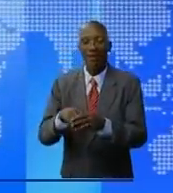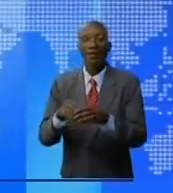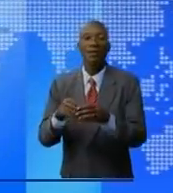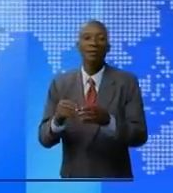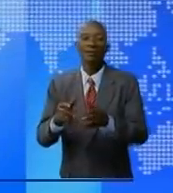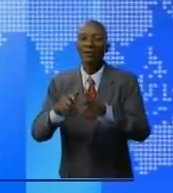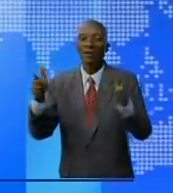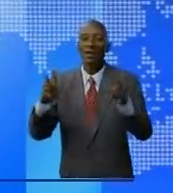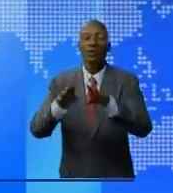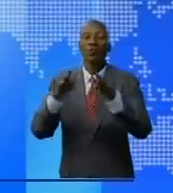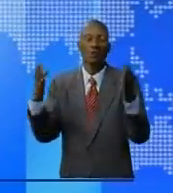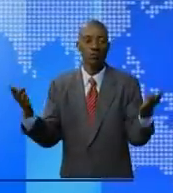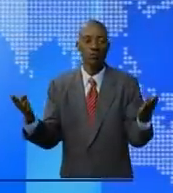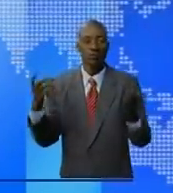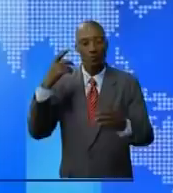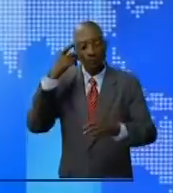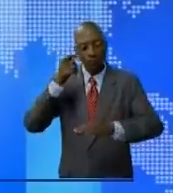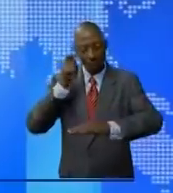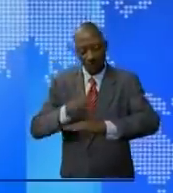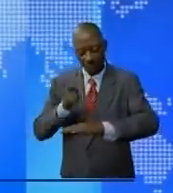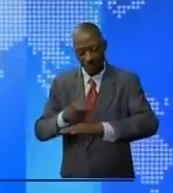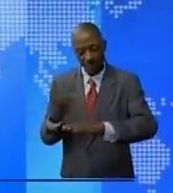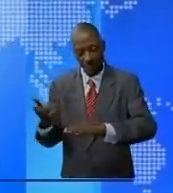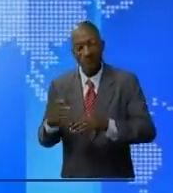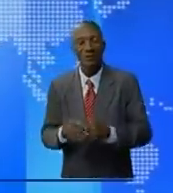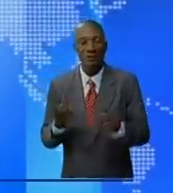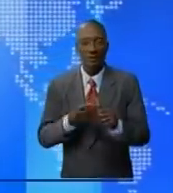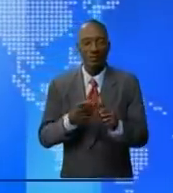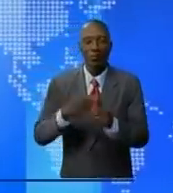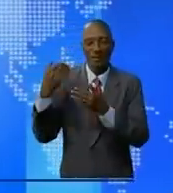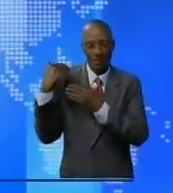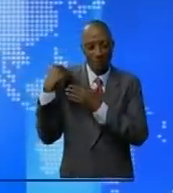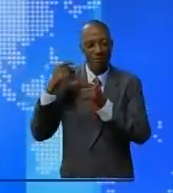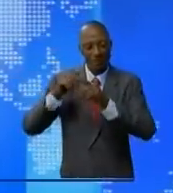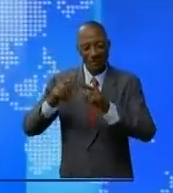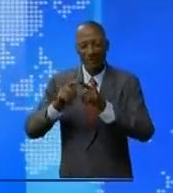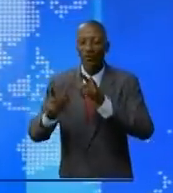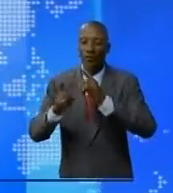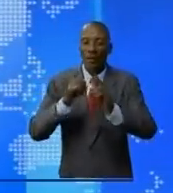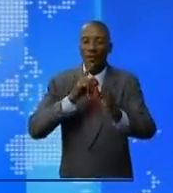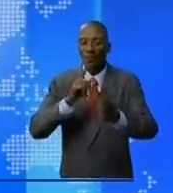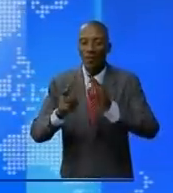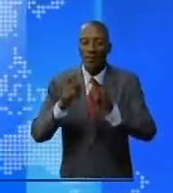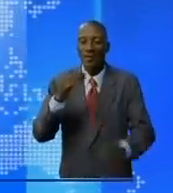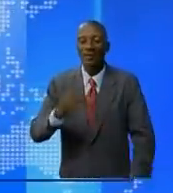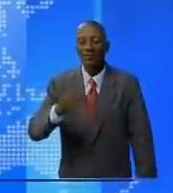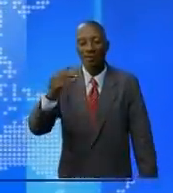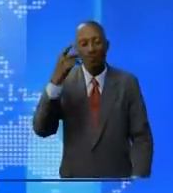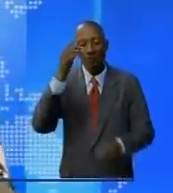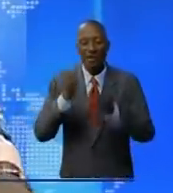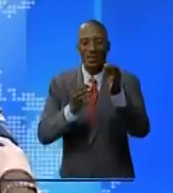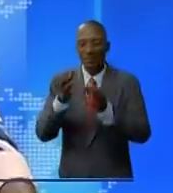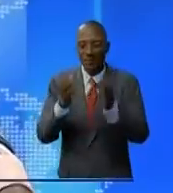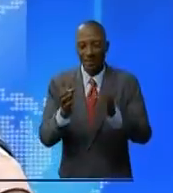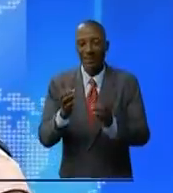mercurial du procureur général près la Cour de cassation, Victor Mumba a fait un état de lieu de la justice congolaise au niveau